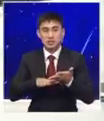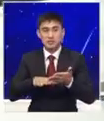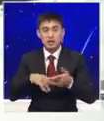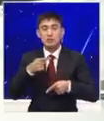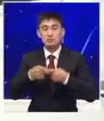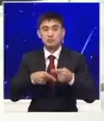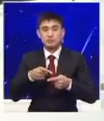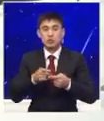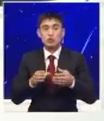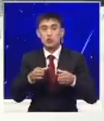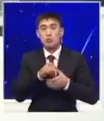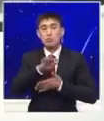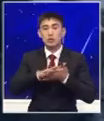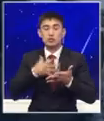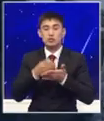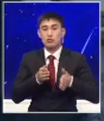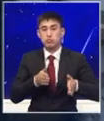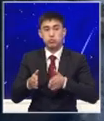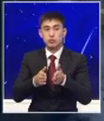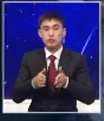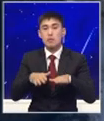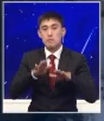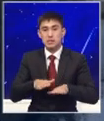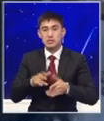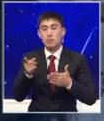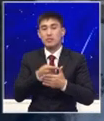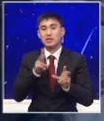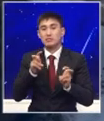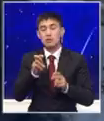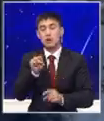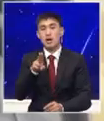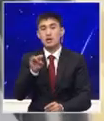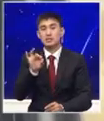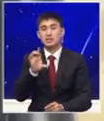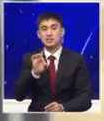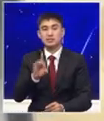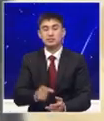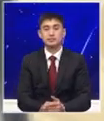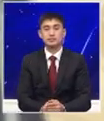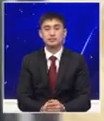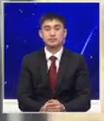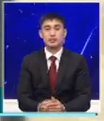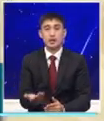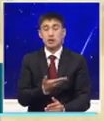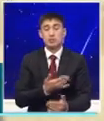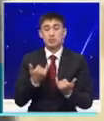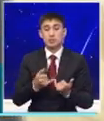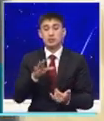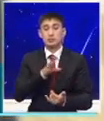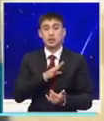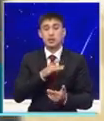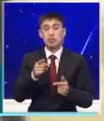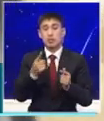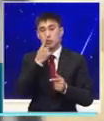снежной ловушкой, группа продолжила свой путь в глинистую местность под названием Аяксас. Мы сейчас находимся у